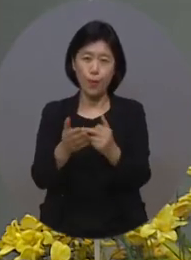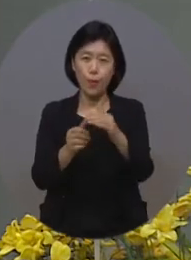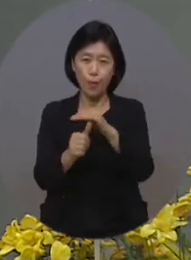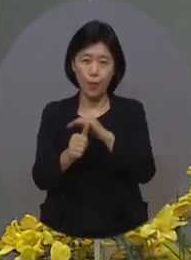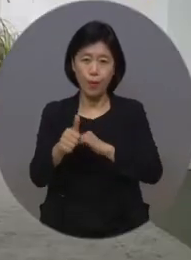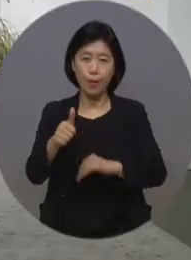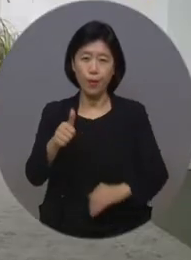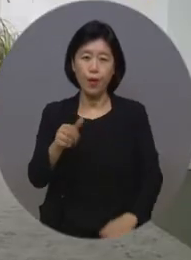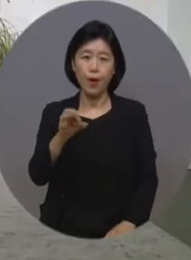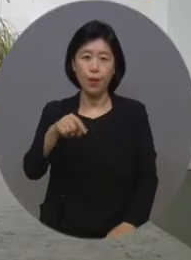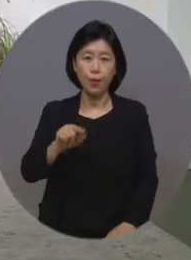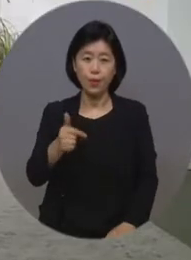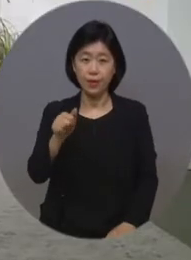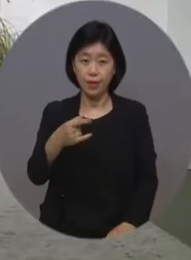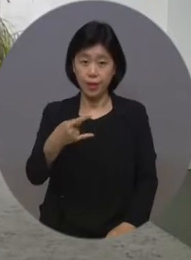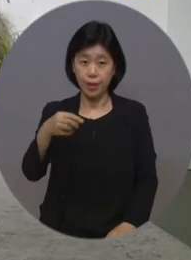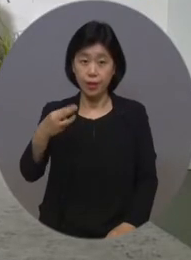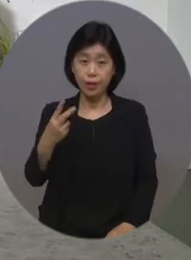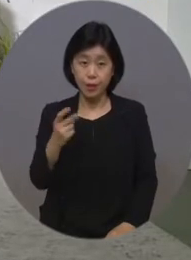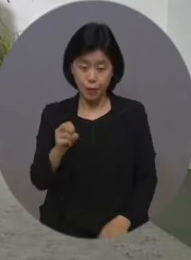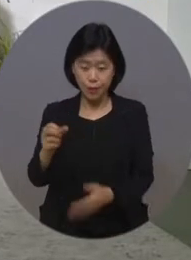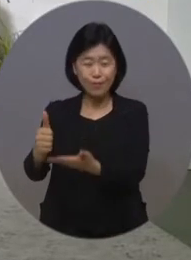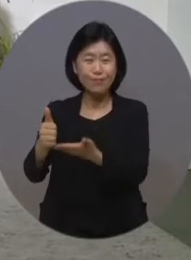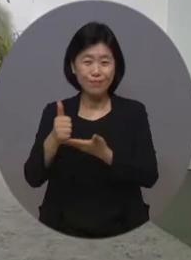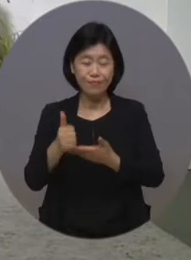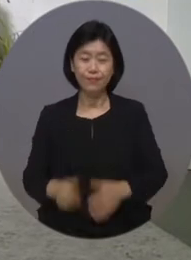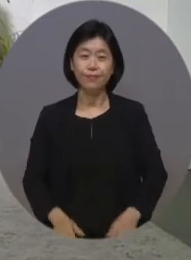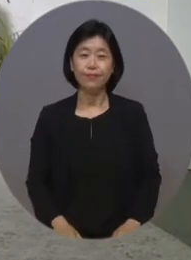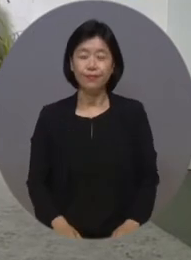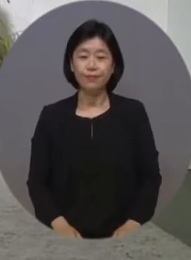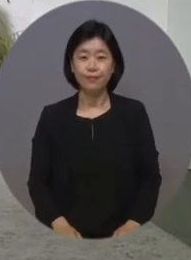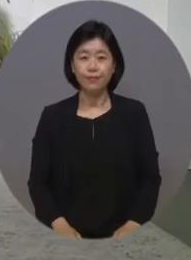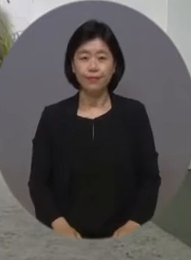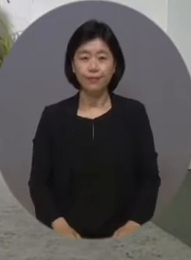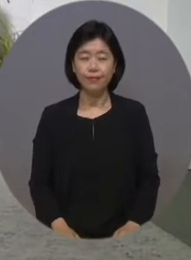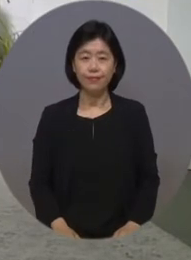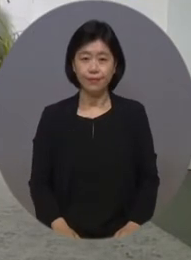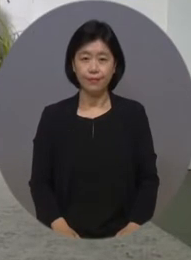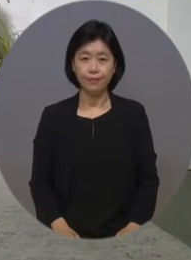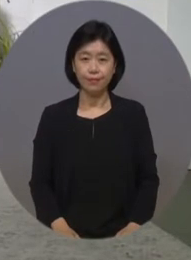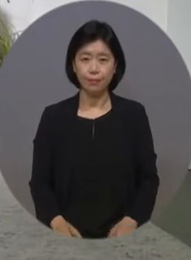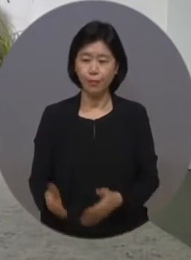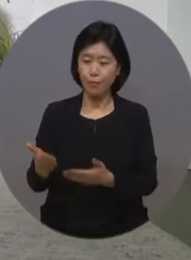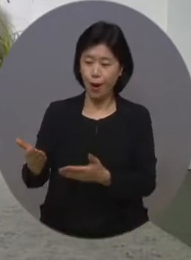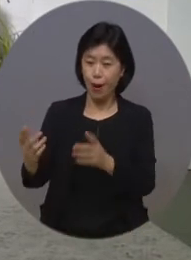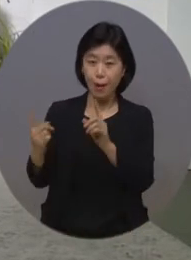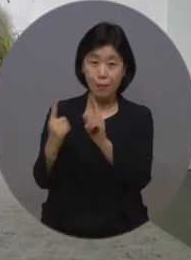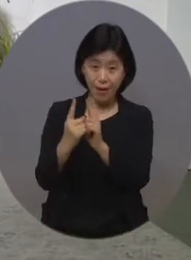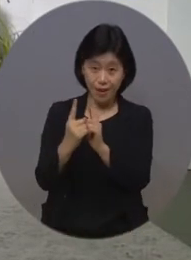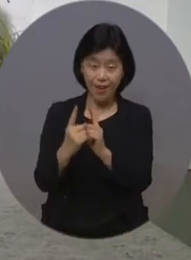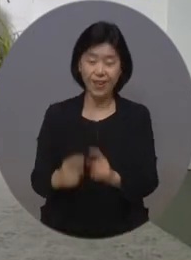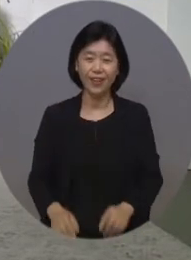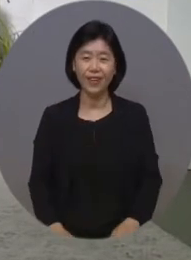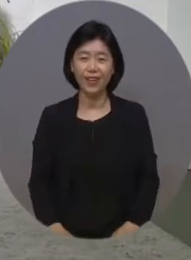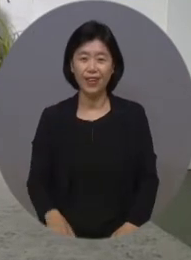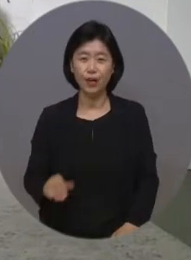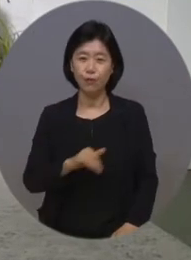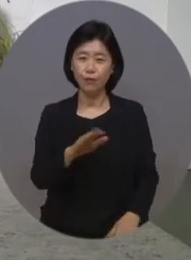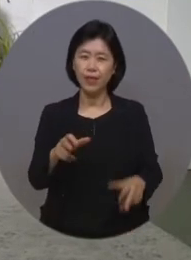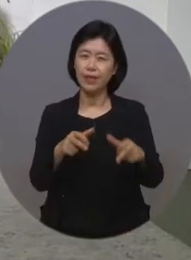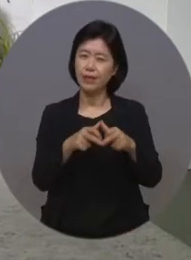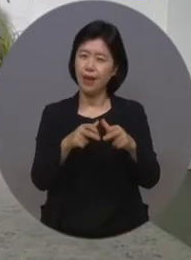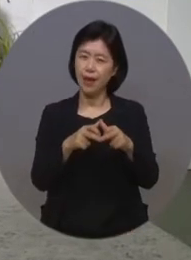어서오세요 안녕하세요 4 아 이건 지사님 5배 니까 어우 우리가 자기에게서